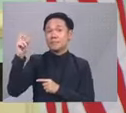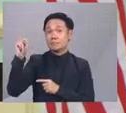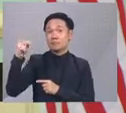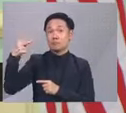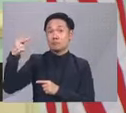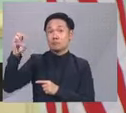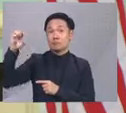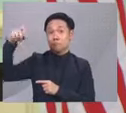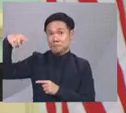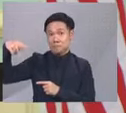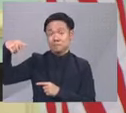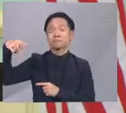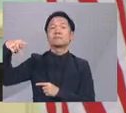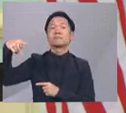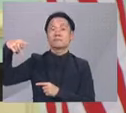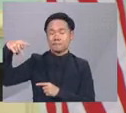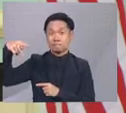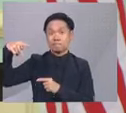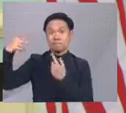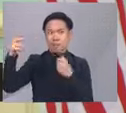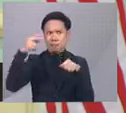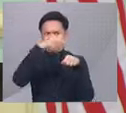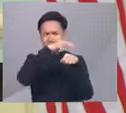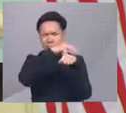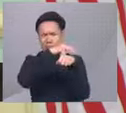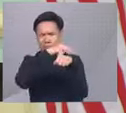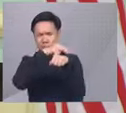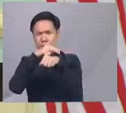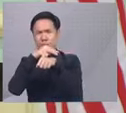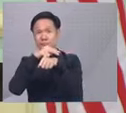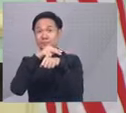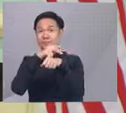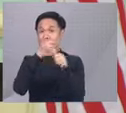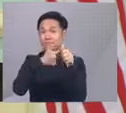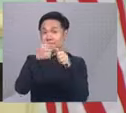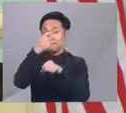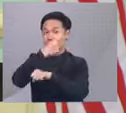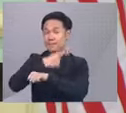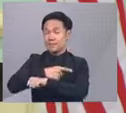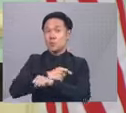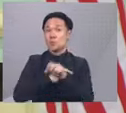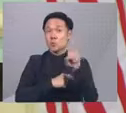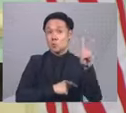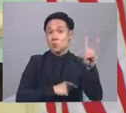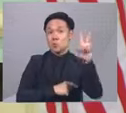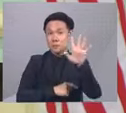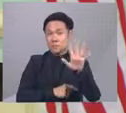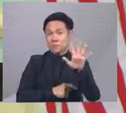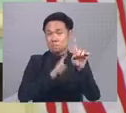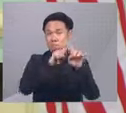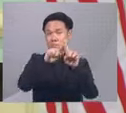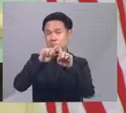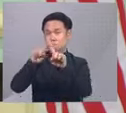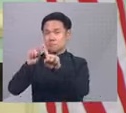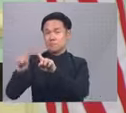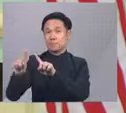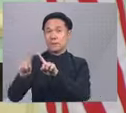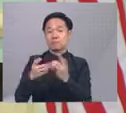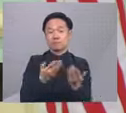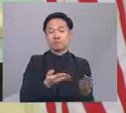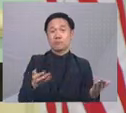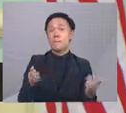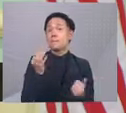KPDNHEP telah membuat pemantauan harian ke atas 25 jenis bekalan